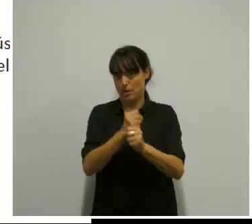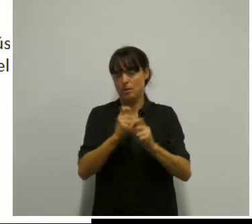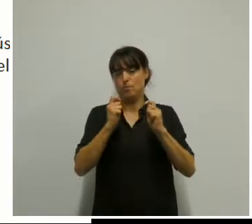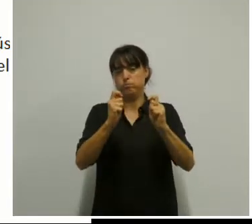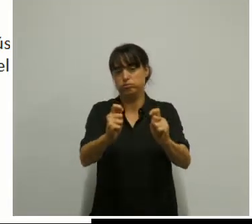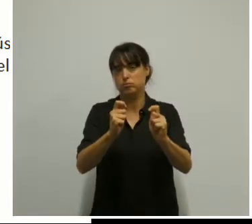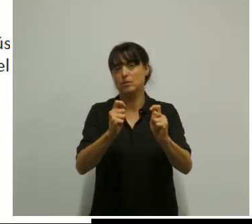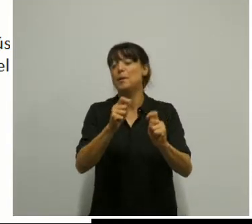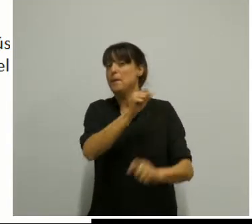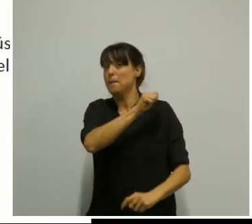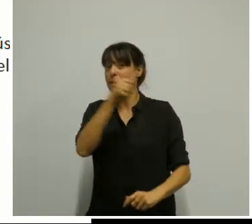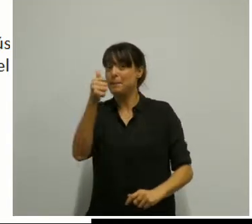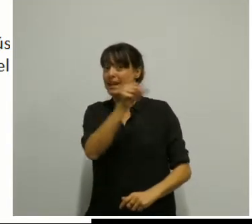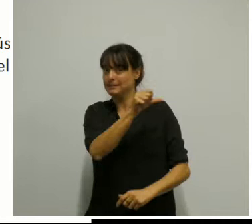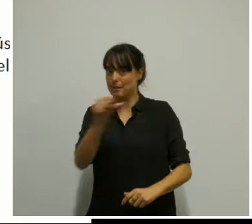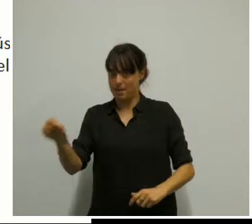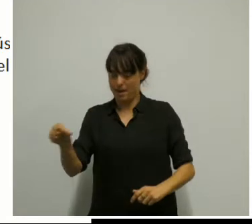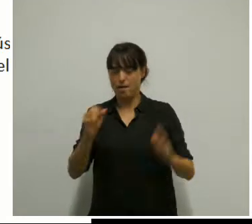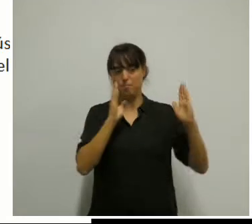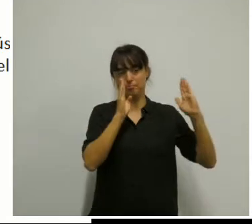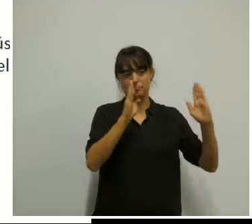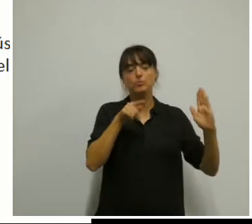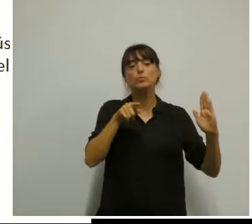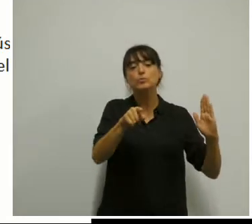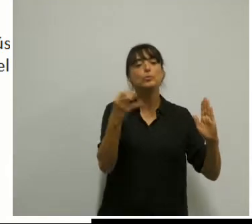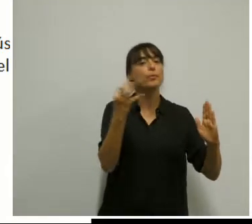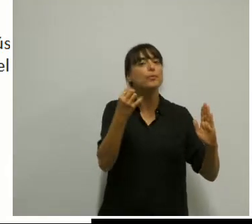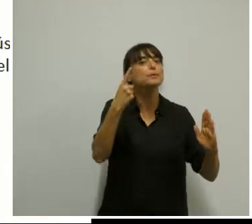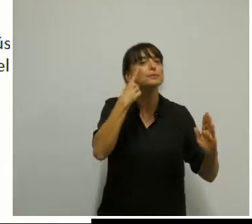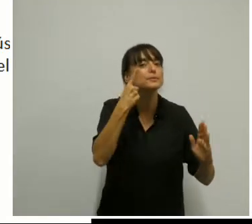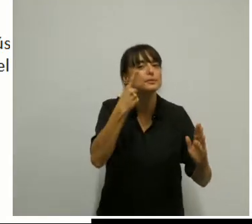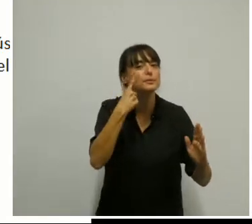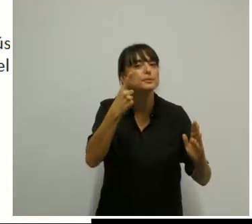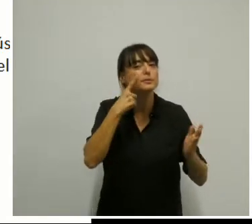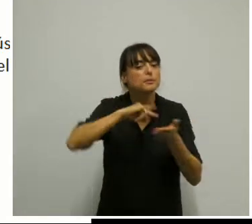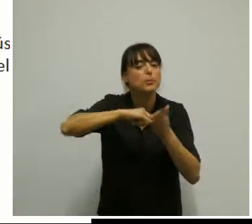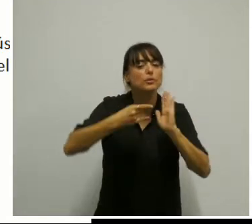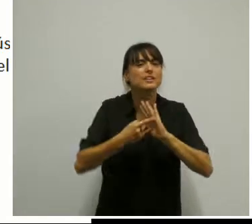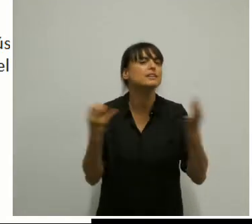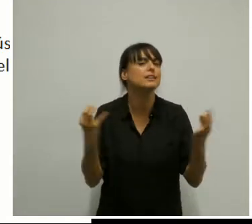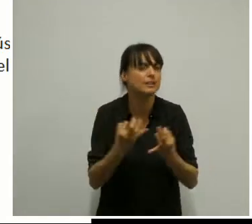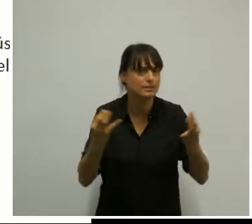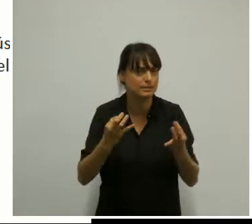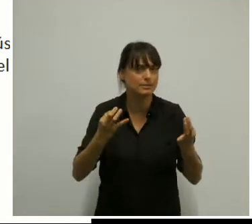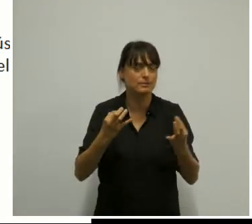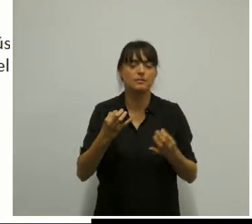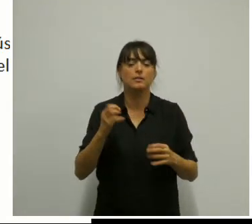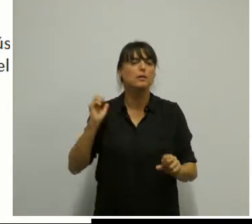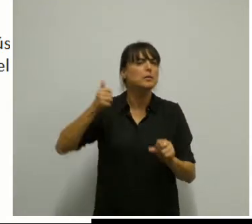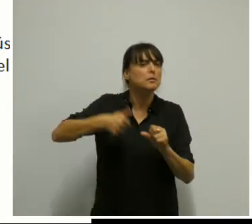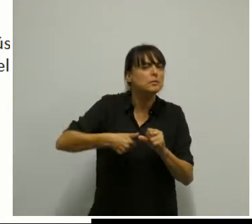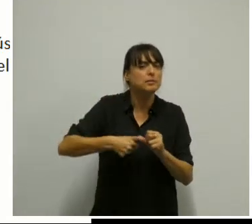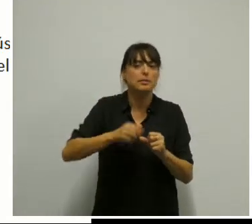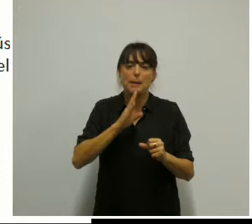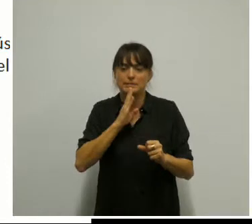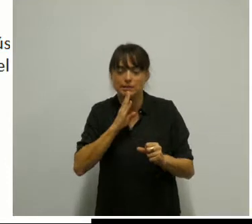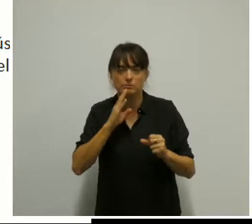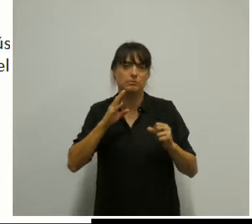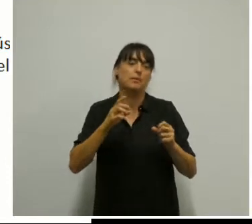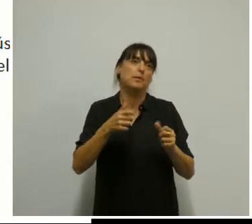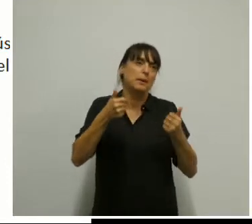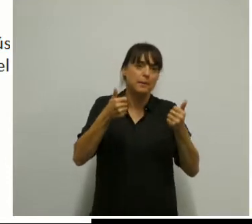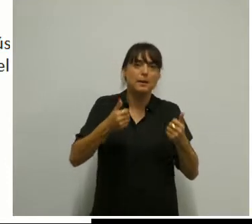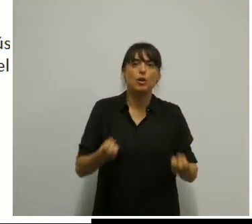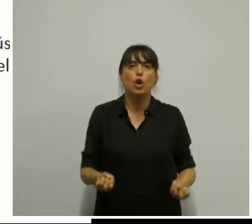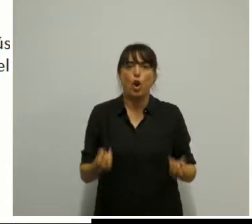era conèixer què s'estava movent, no? Exactament, no? I conèixer el projecte des de l'escola, què havia passat, que si el Glòria, que si no sé què,